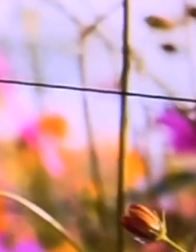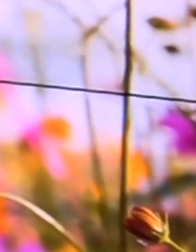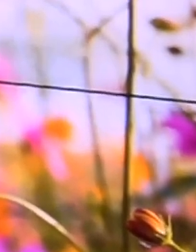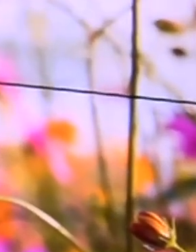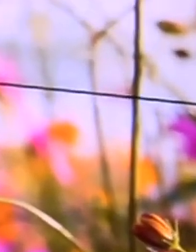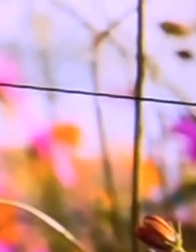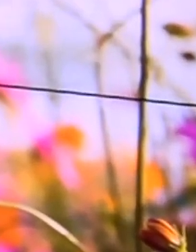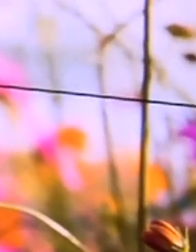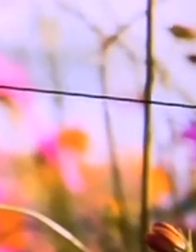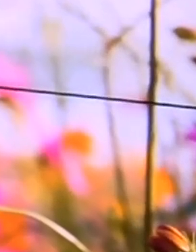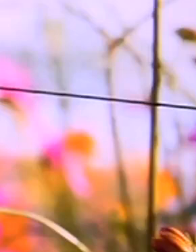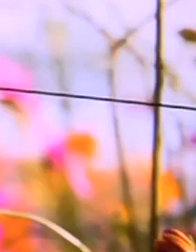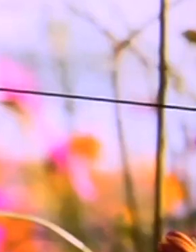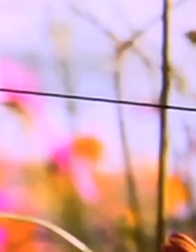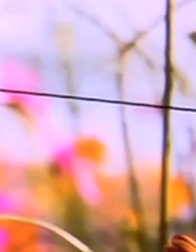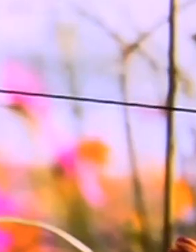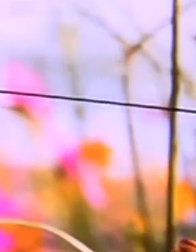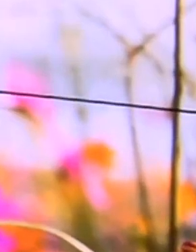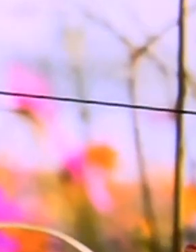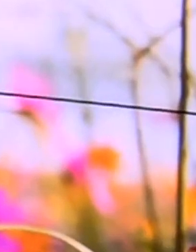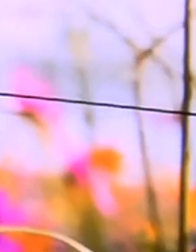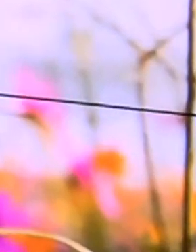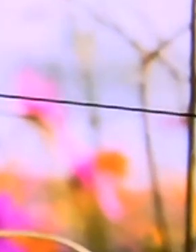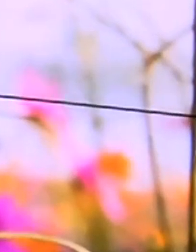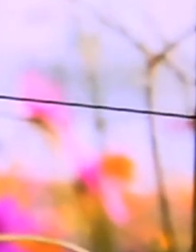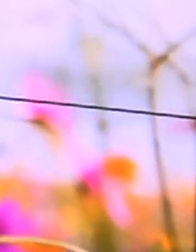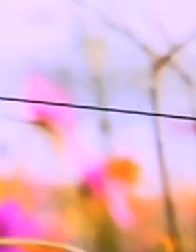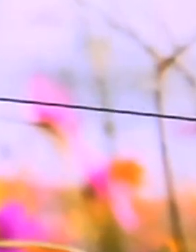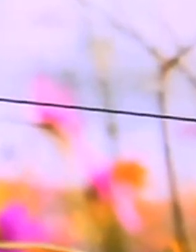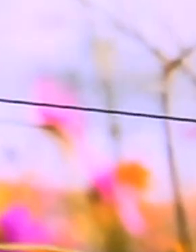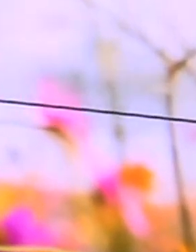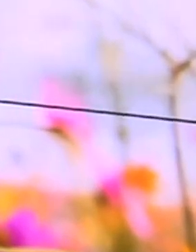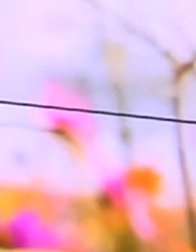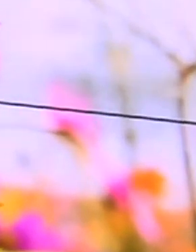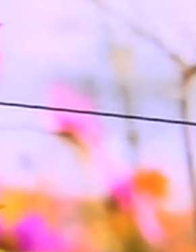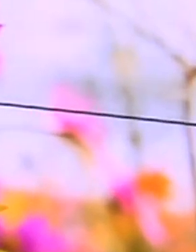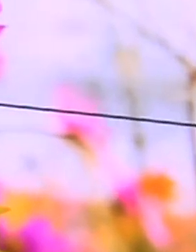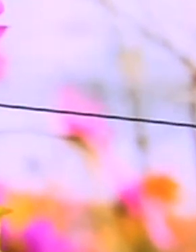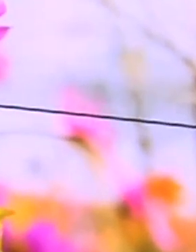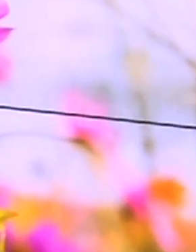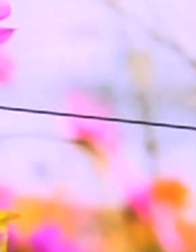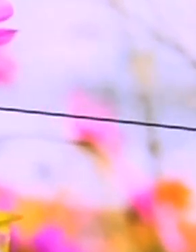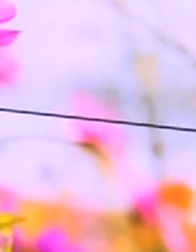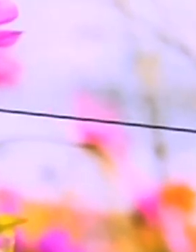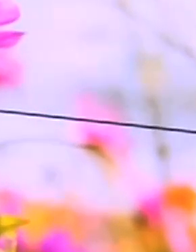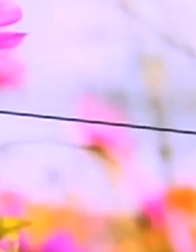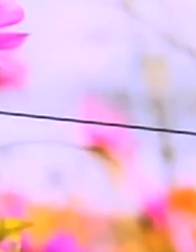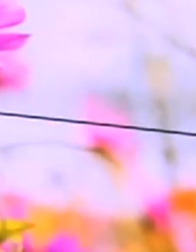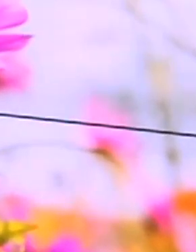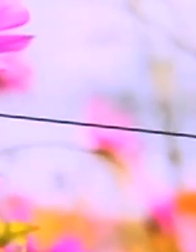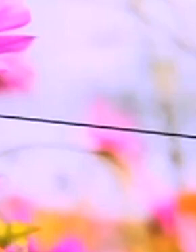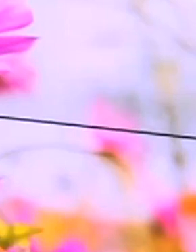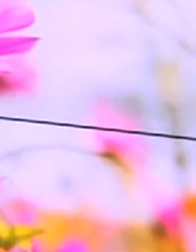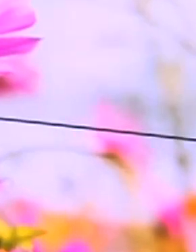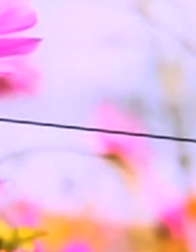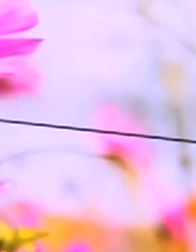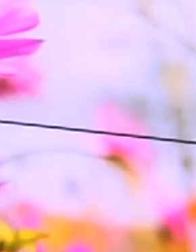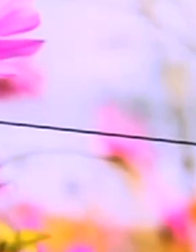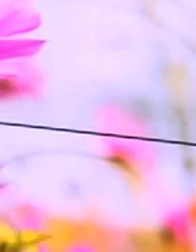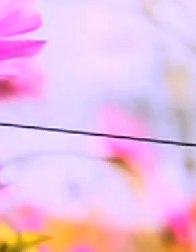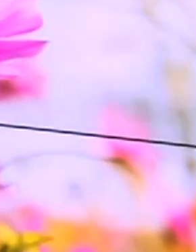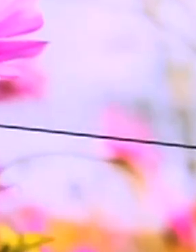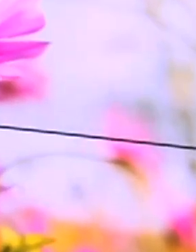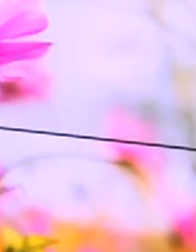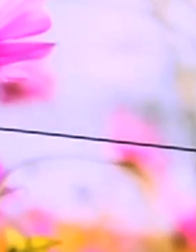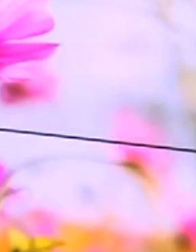сынап бағанасы күндіз 32 градус ыстық, түнде плюс 20 градус, Алматыда өткінші жаңбыр, күндіз 29, түнде